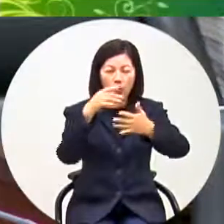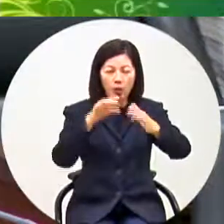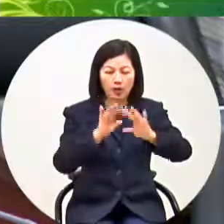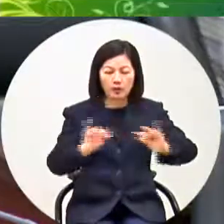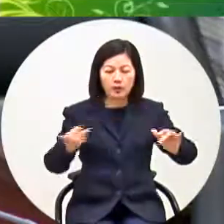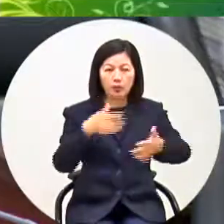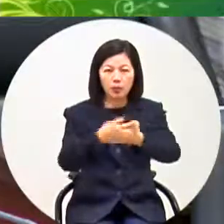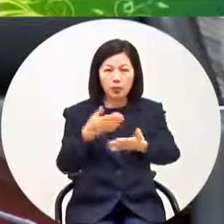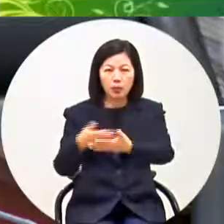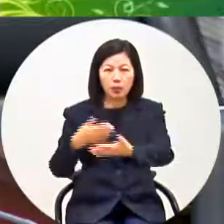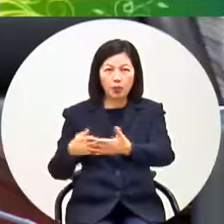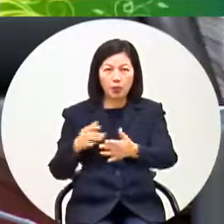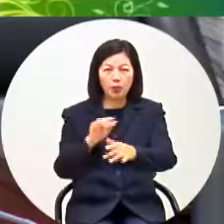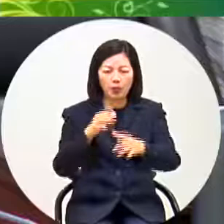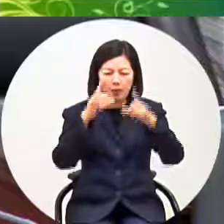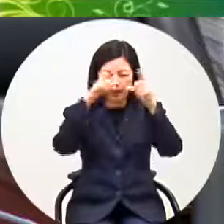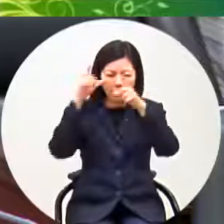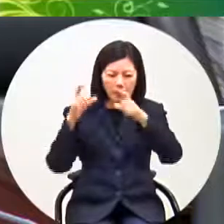拍。